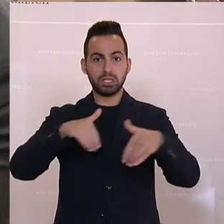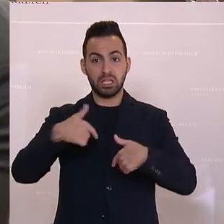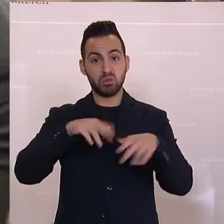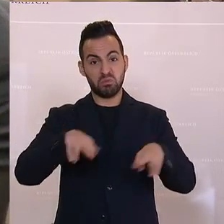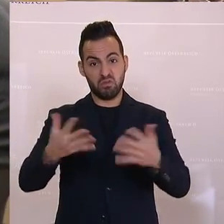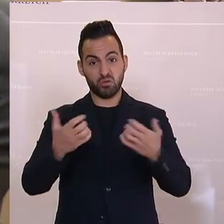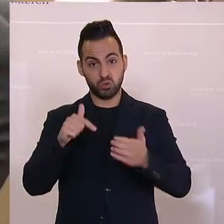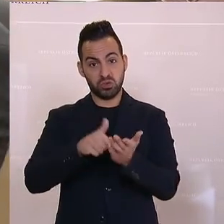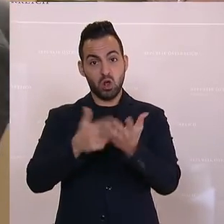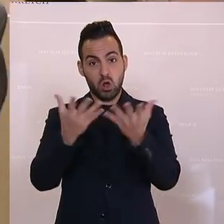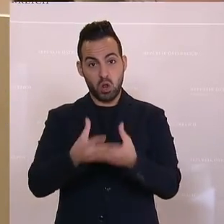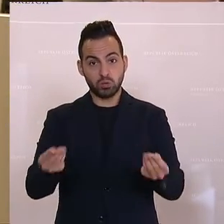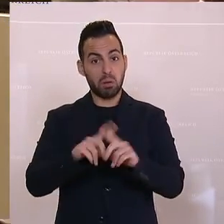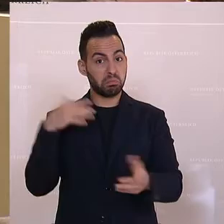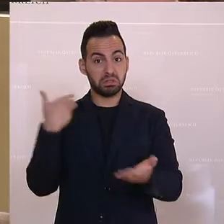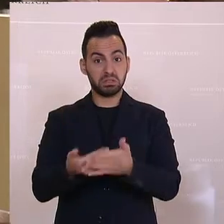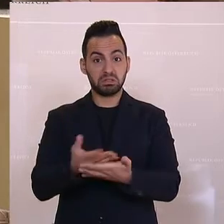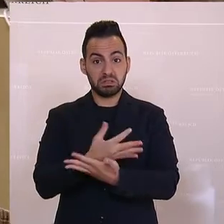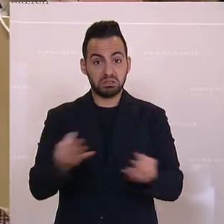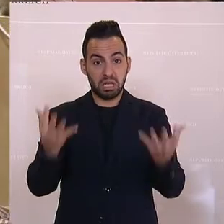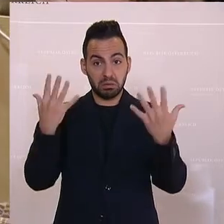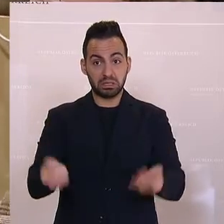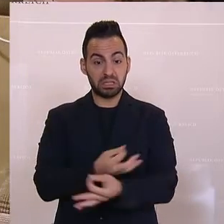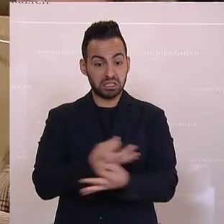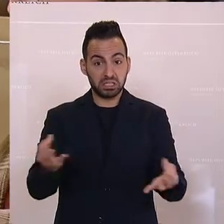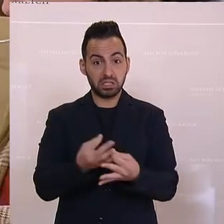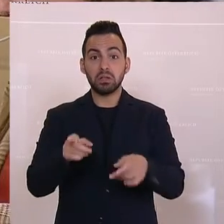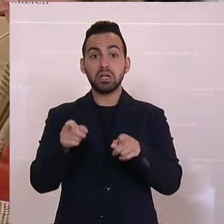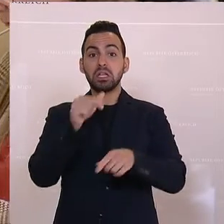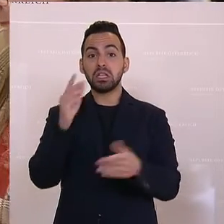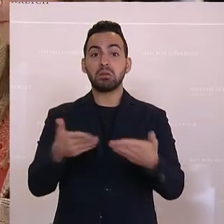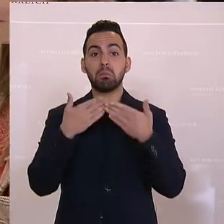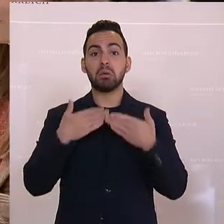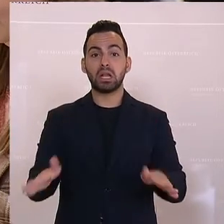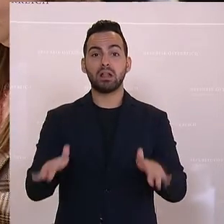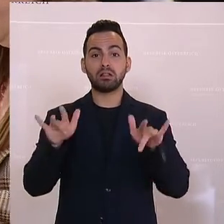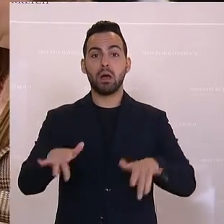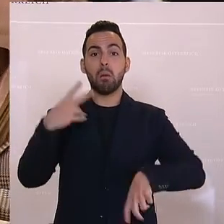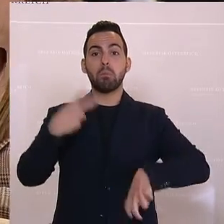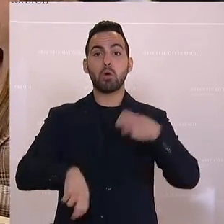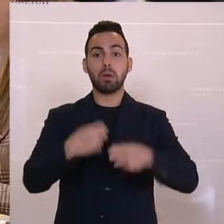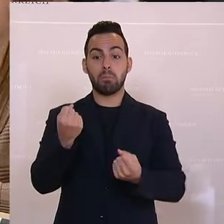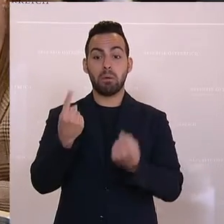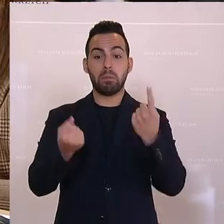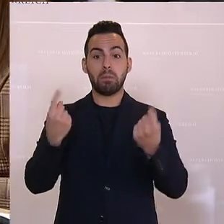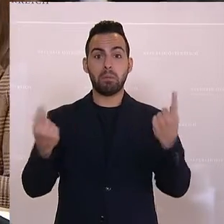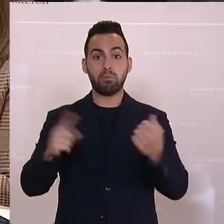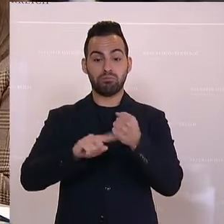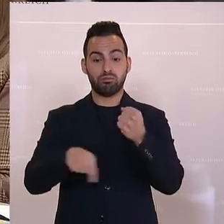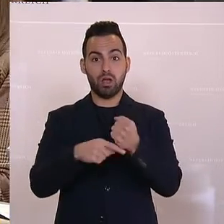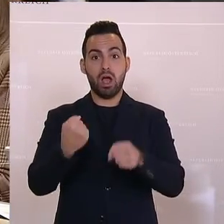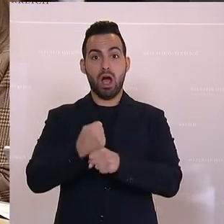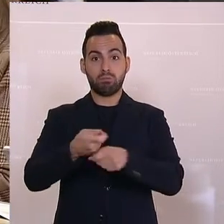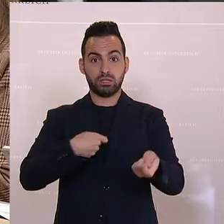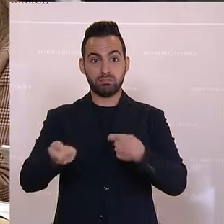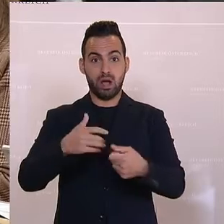Da ist aber leider überhaupt nichts gekommen. Sie sind nicht bereit, die Probleme im Budget, am